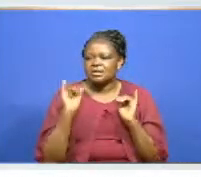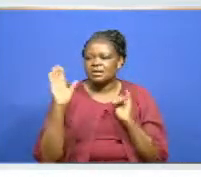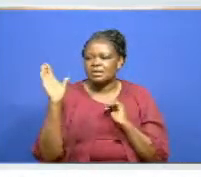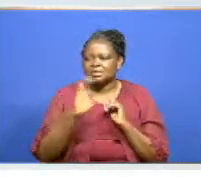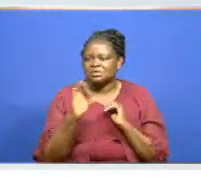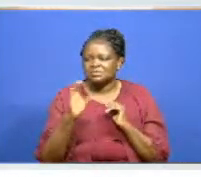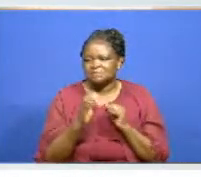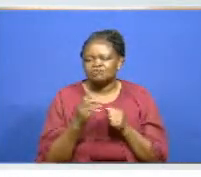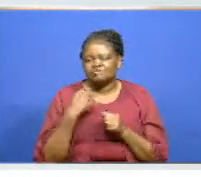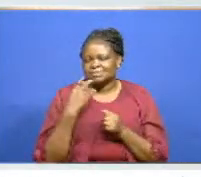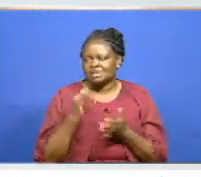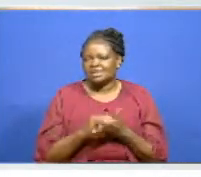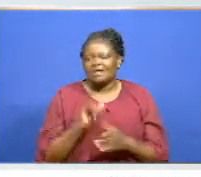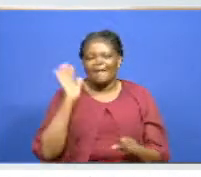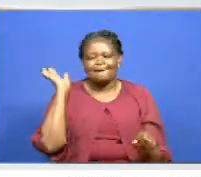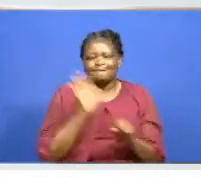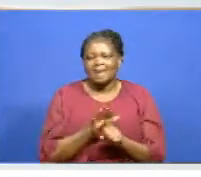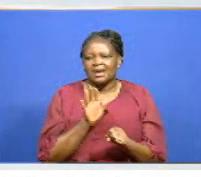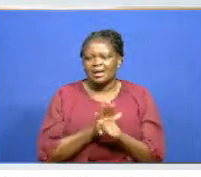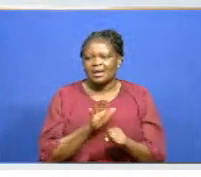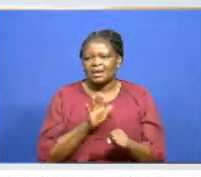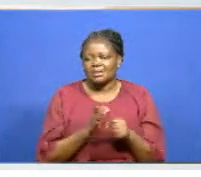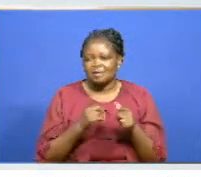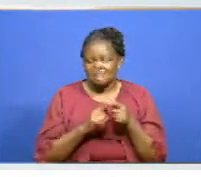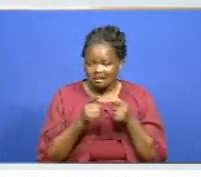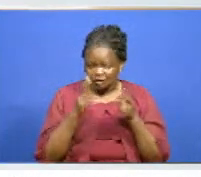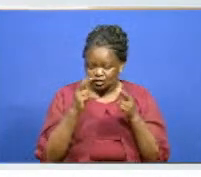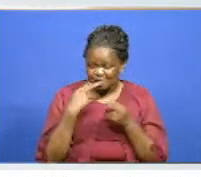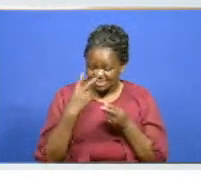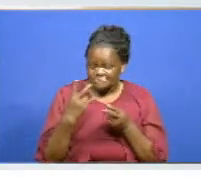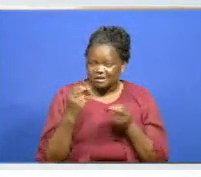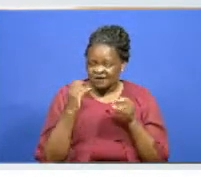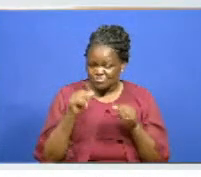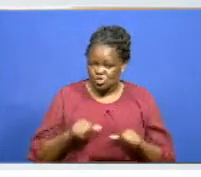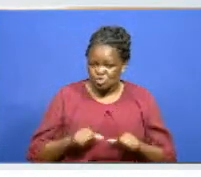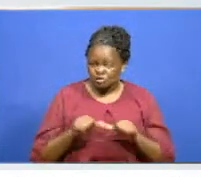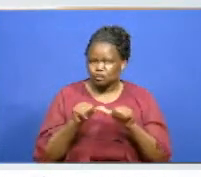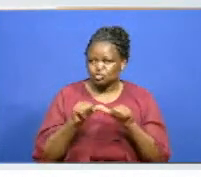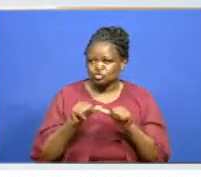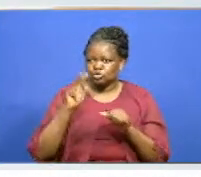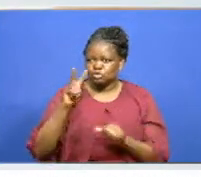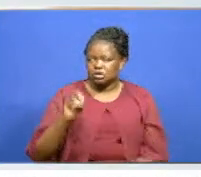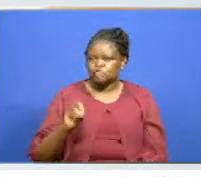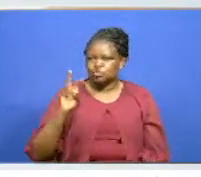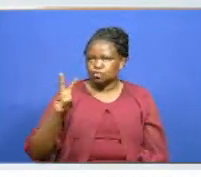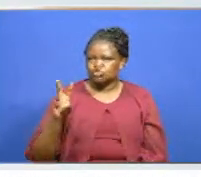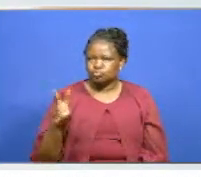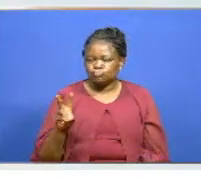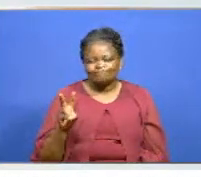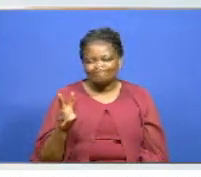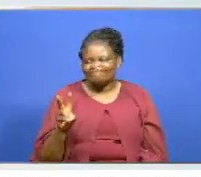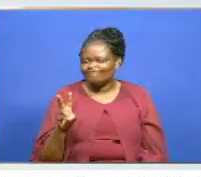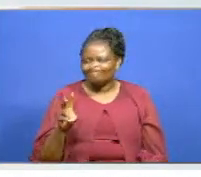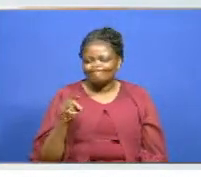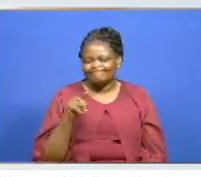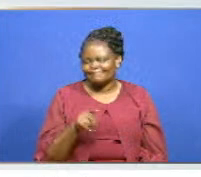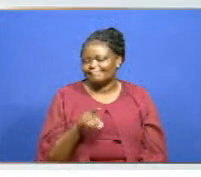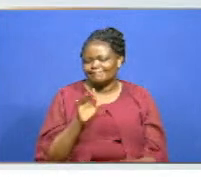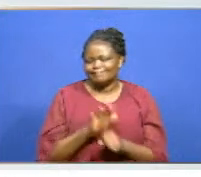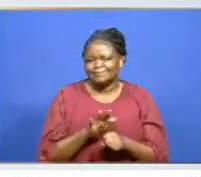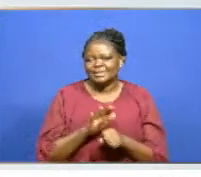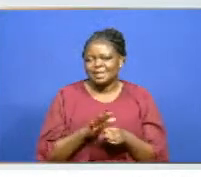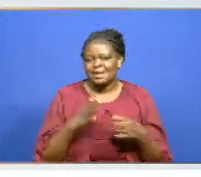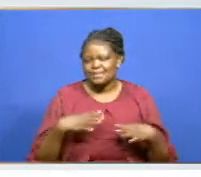candidate, unaona ni kwamba ni wengi sana. Na jambo hili mimi naona tukielekea katika mwaka wa 2022, mambo kama mchujo, watu wengi